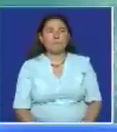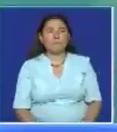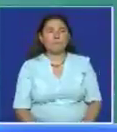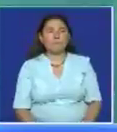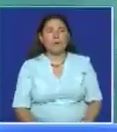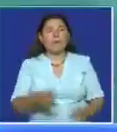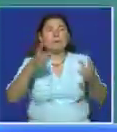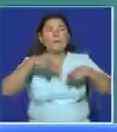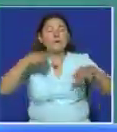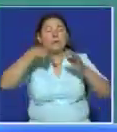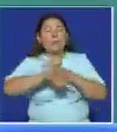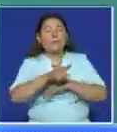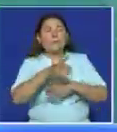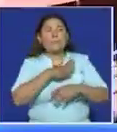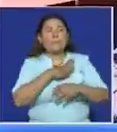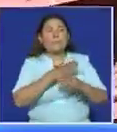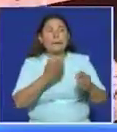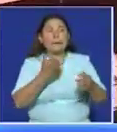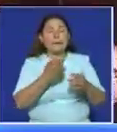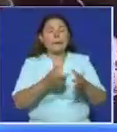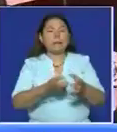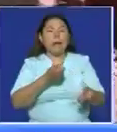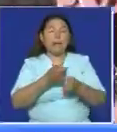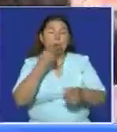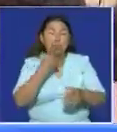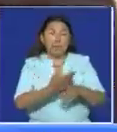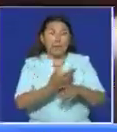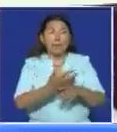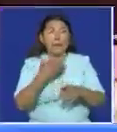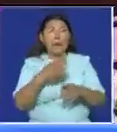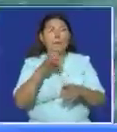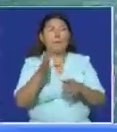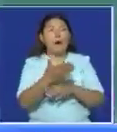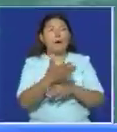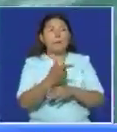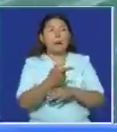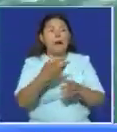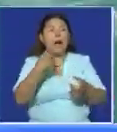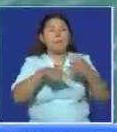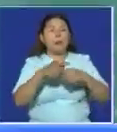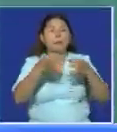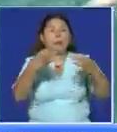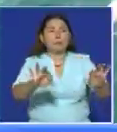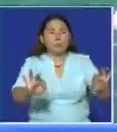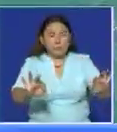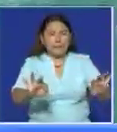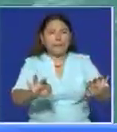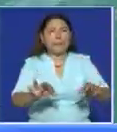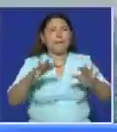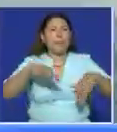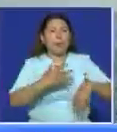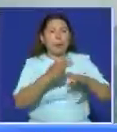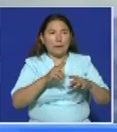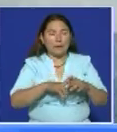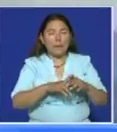аймақ тексеру кезінде ондаған иесіз ау табылды. Тәртіп сақшылары ауды тәркілеп, ондағы балықтарды қайта теңізге жіберді. Сондай-ақ кезекті рейд кезінде